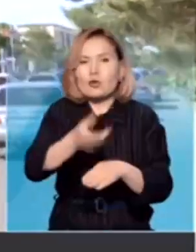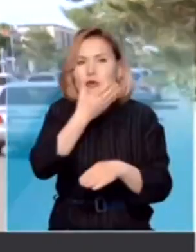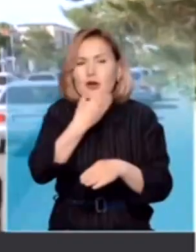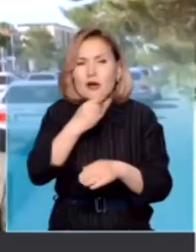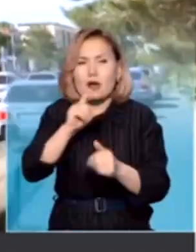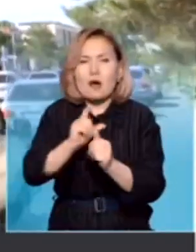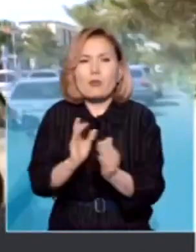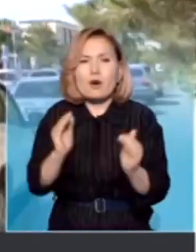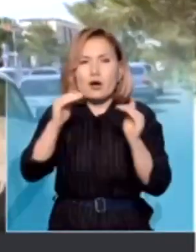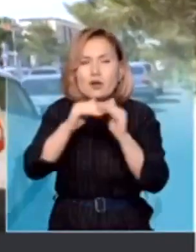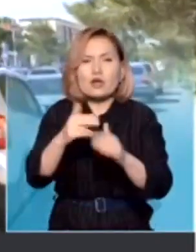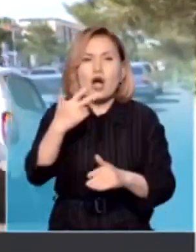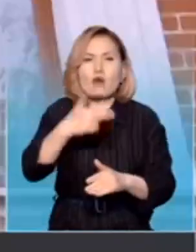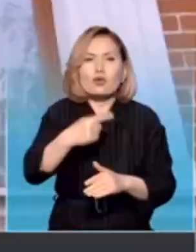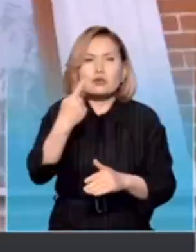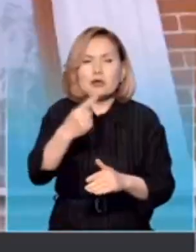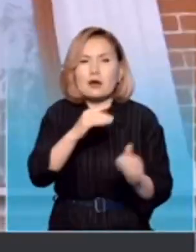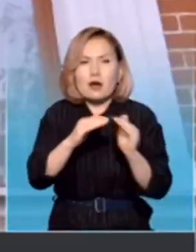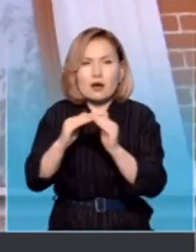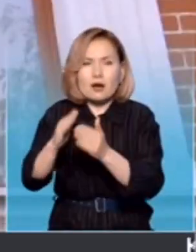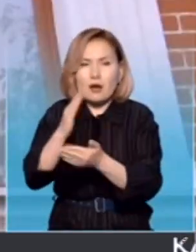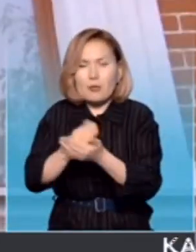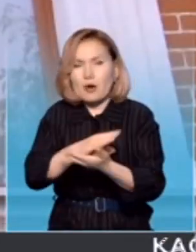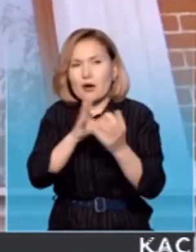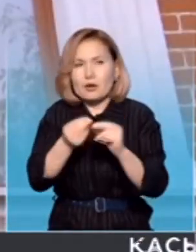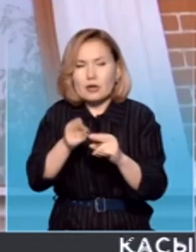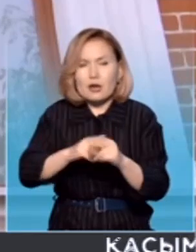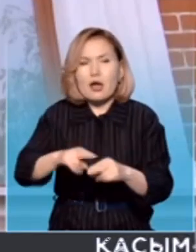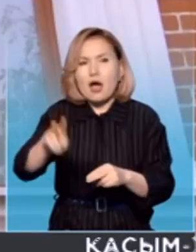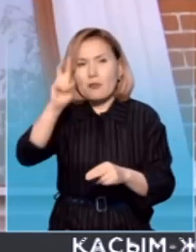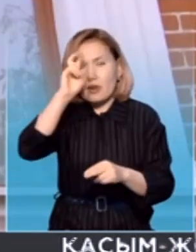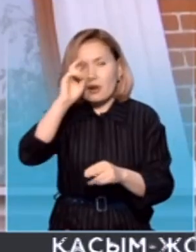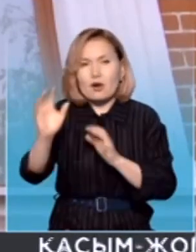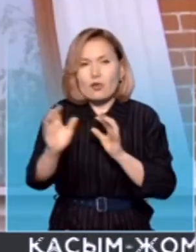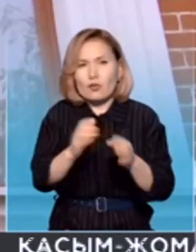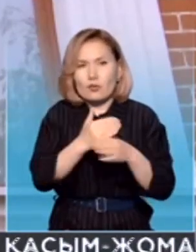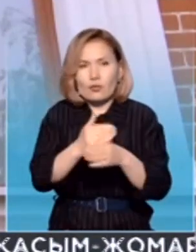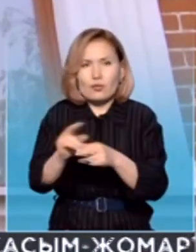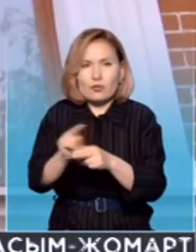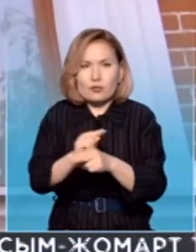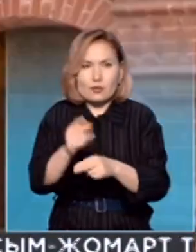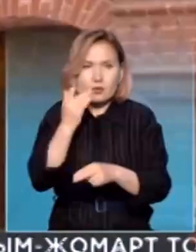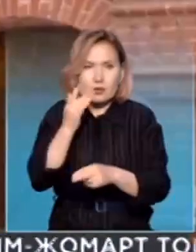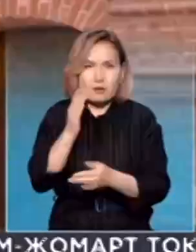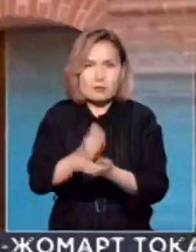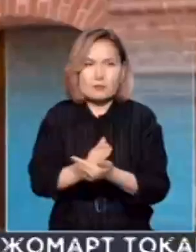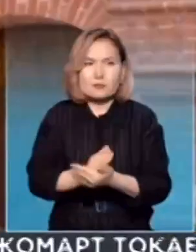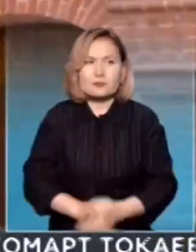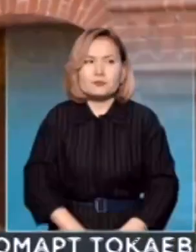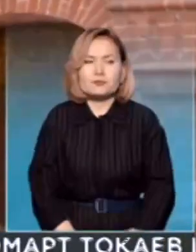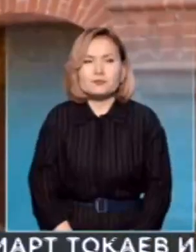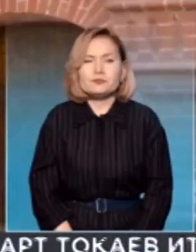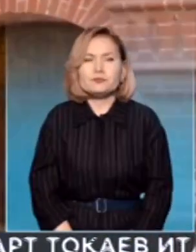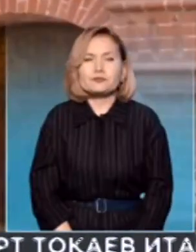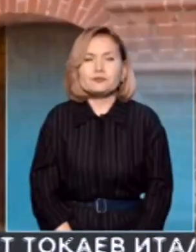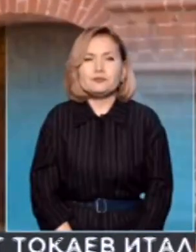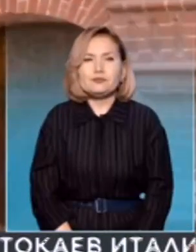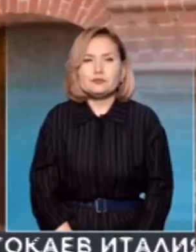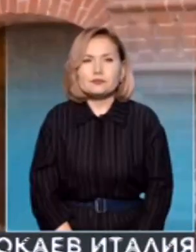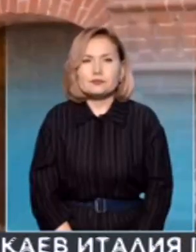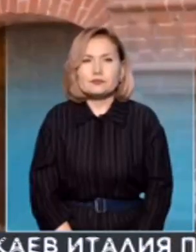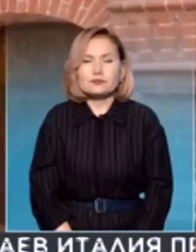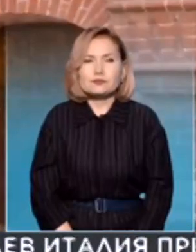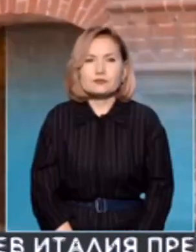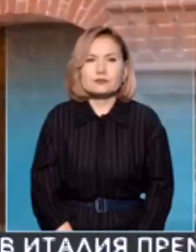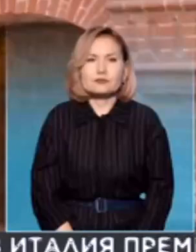ескерткіші саналатын 32 ғимарат бар. Олардың бәрі мемлекет қорғауына алынған. Дәуренбек Әбдібек, Қыдырәлі Ахметбек, Қазақстан ұлттық арнасы,